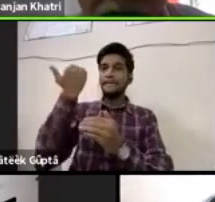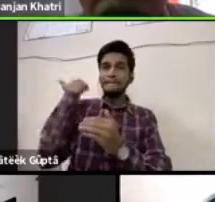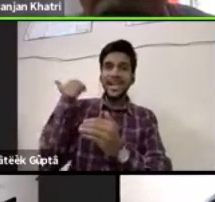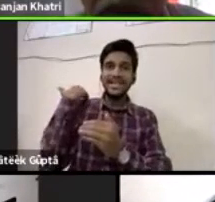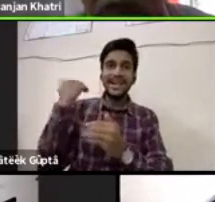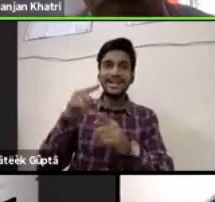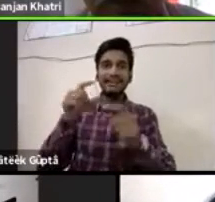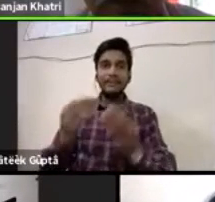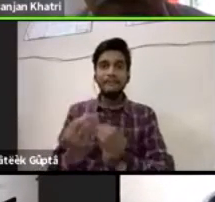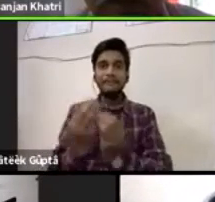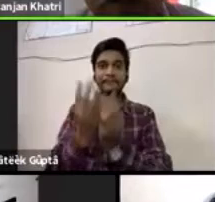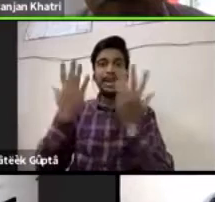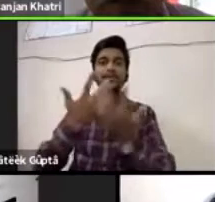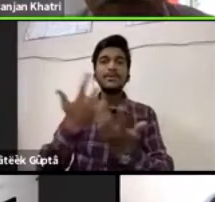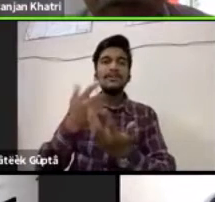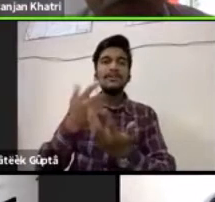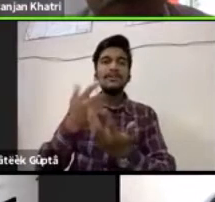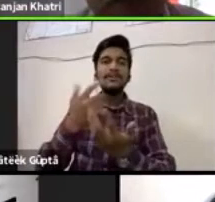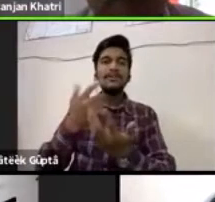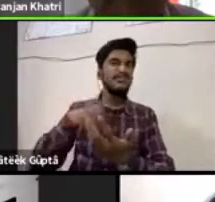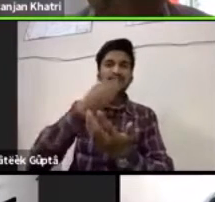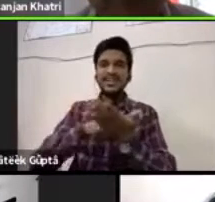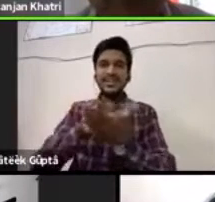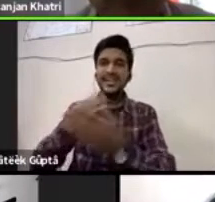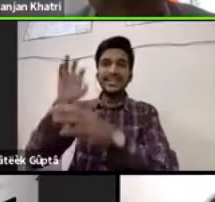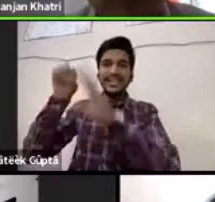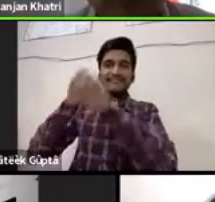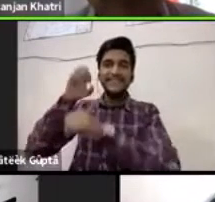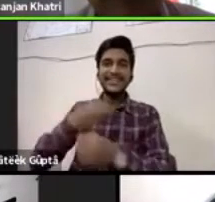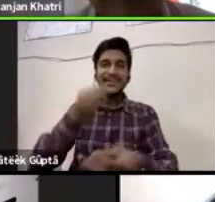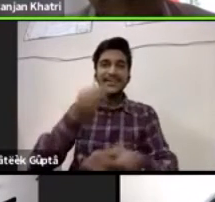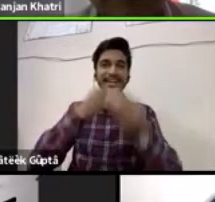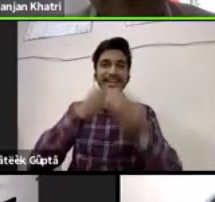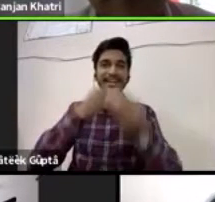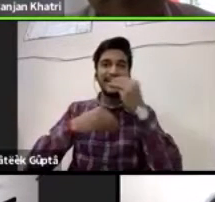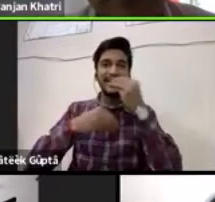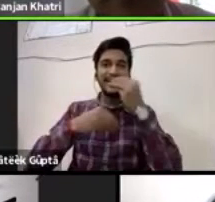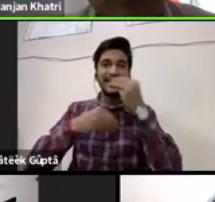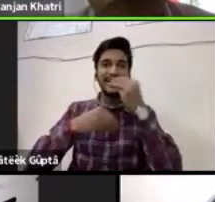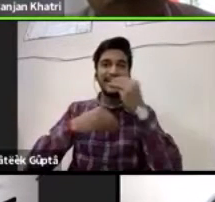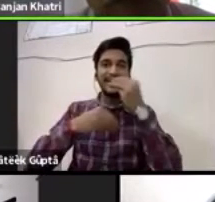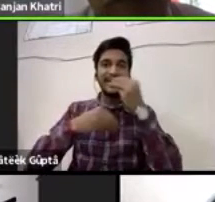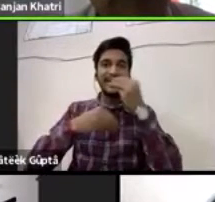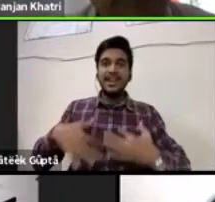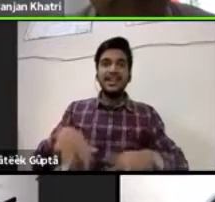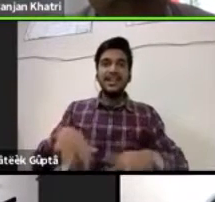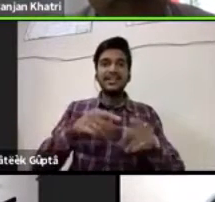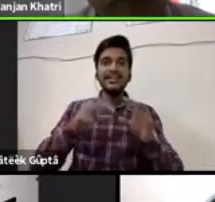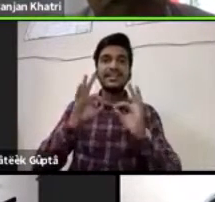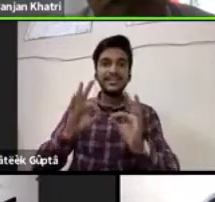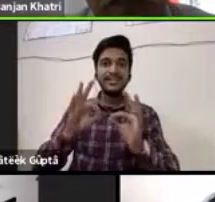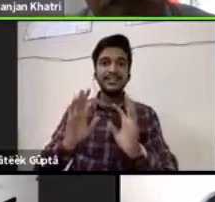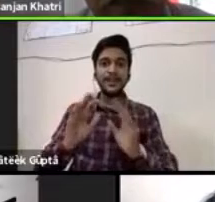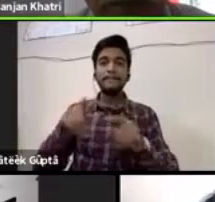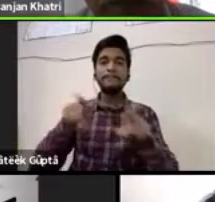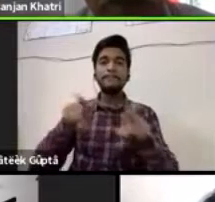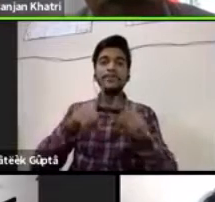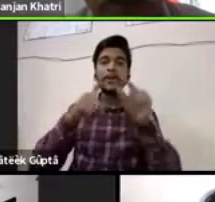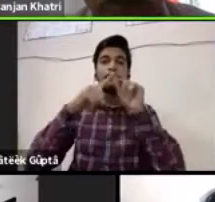मैल नरिशमेंट कम हो जाएगी। और ये एक प्रोएक्टिव स्टेप्स है, यानी